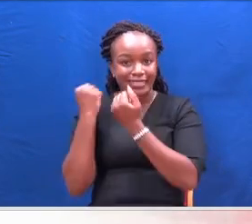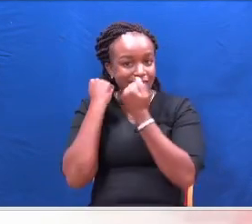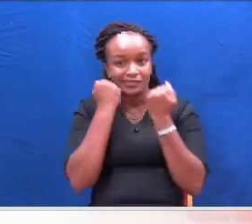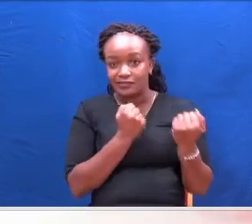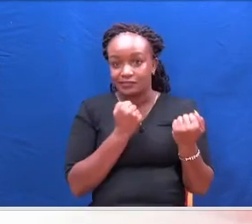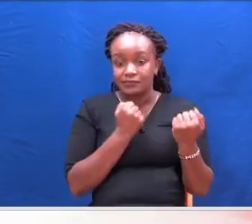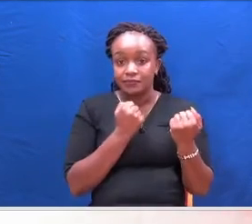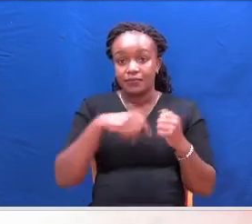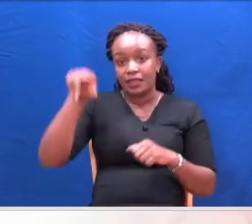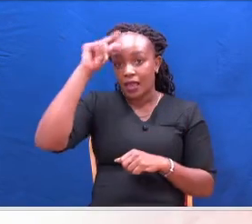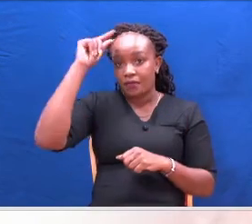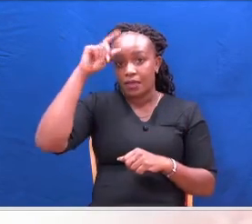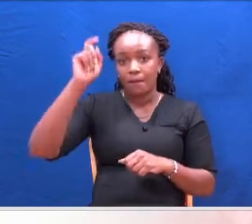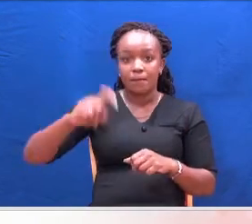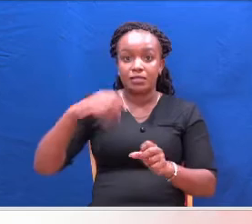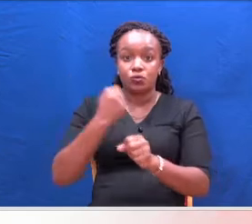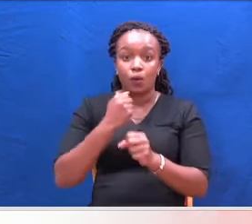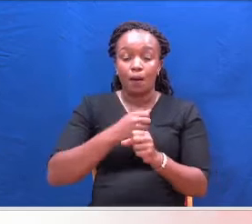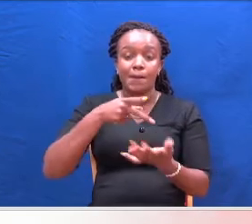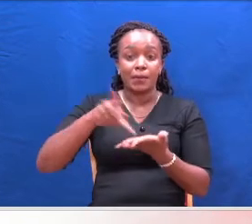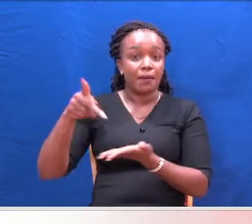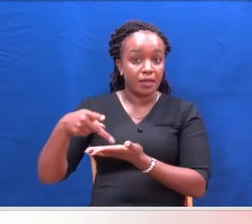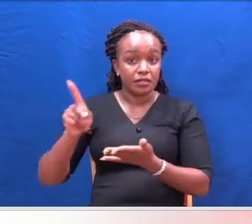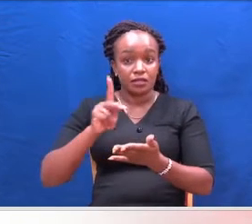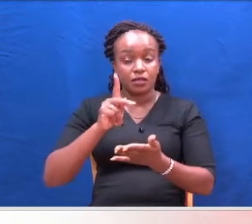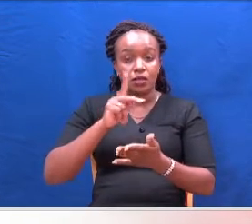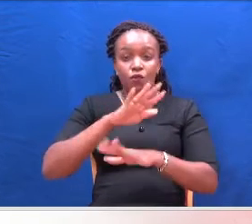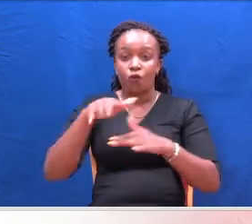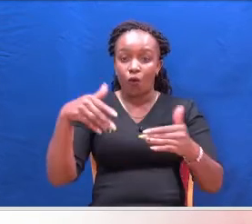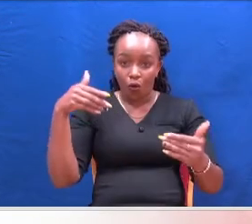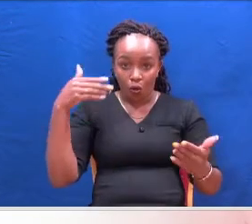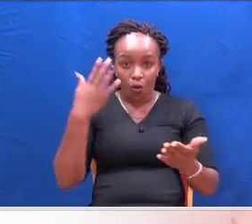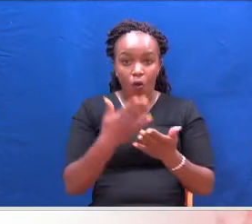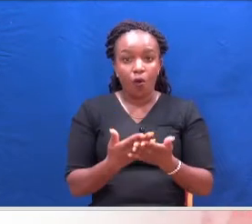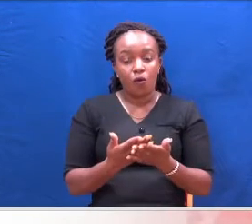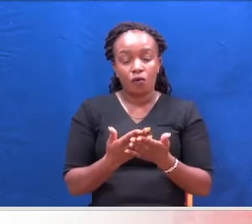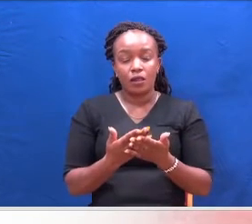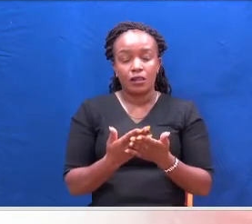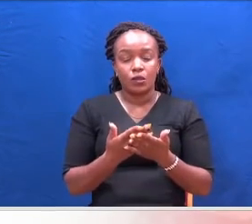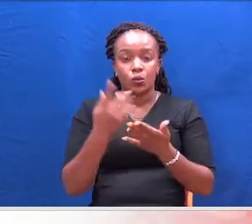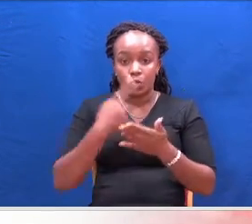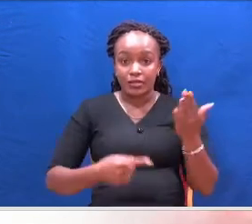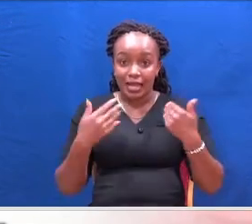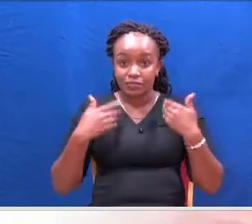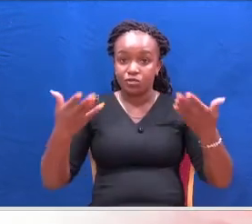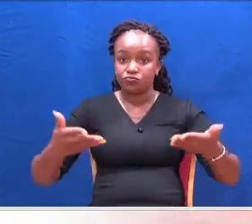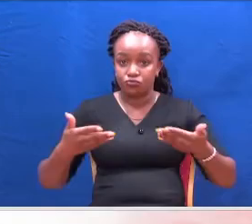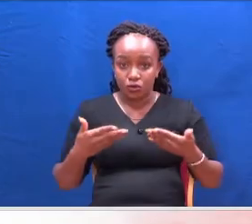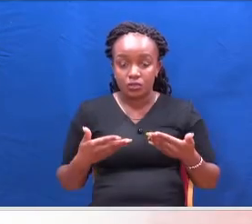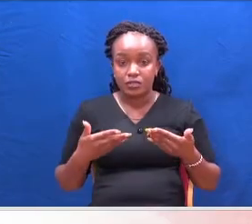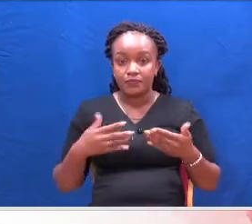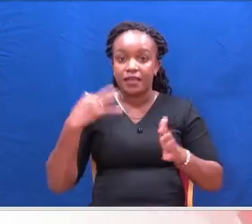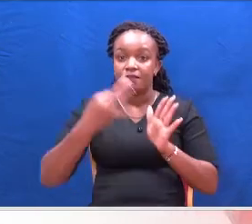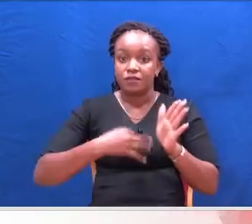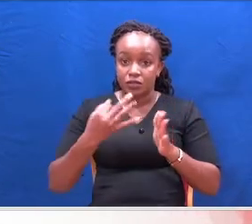prompt payment for cane delivered to the factory within the specified